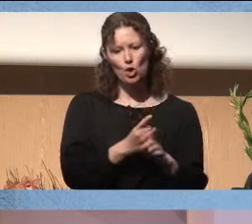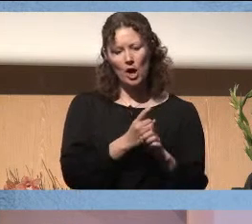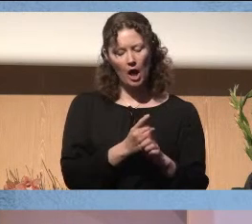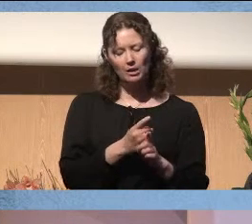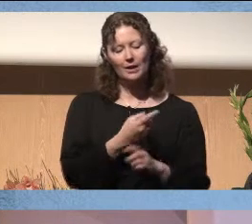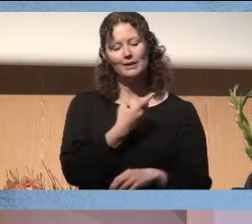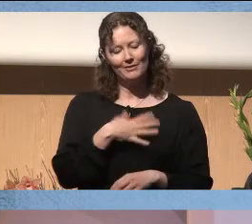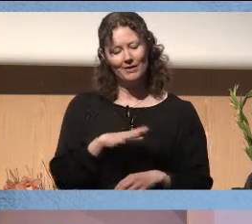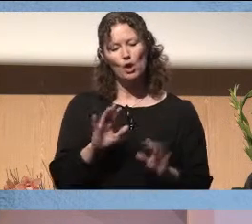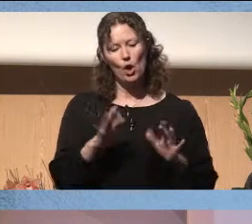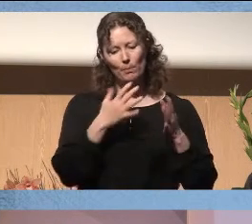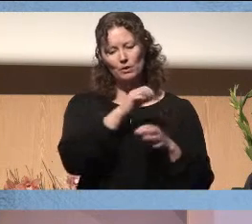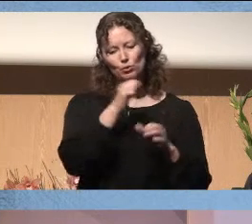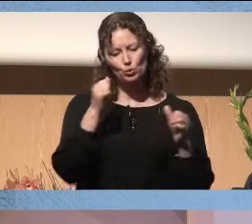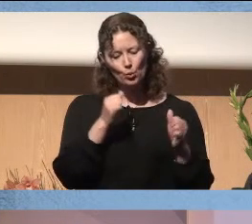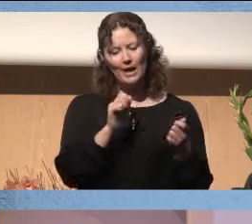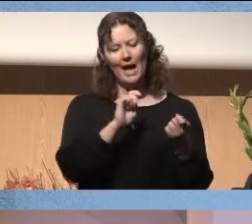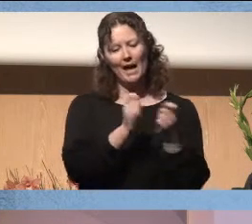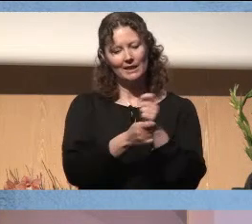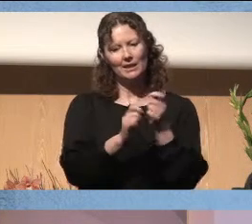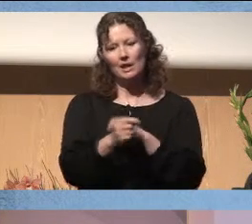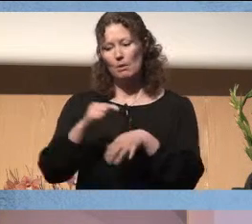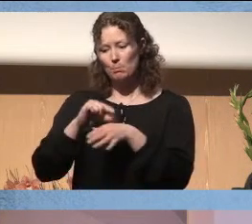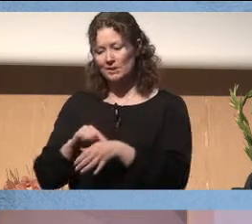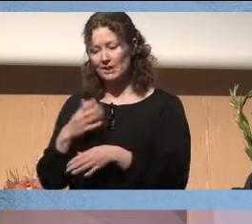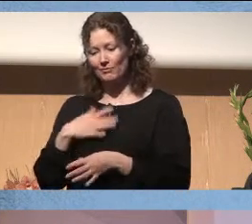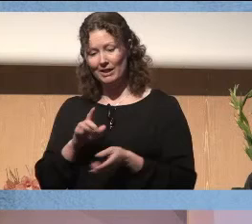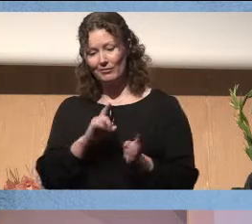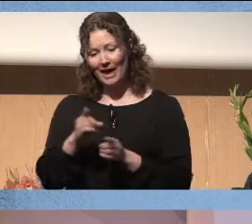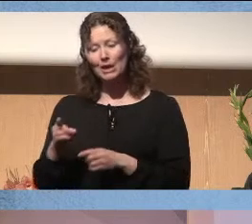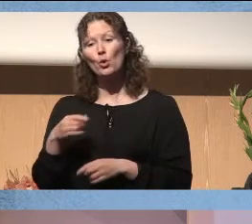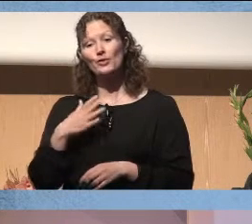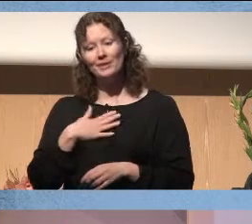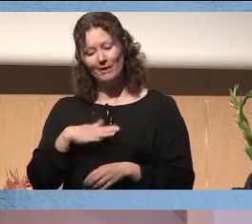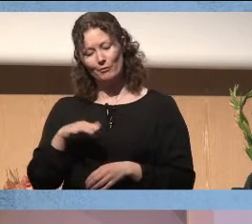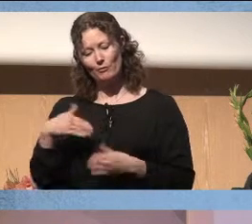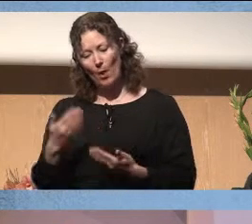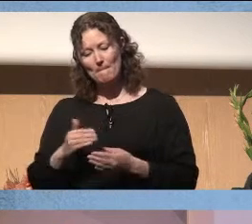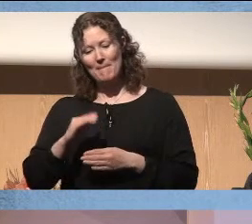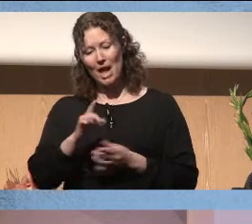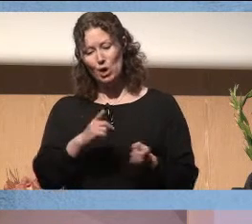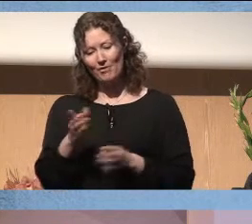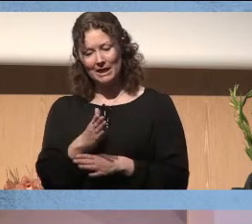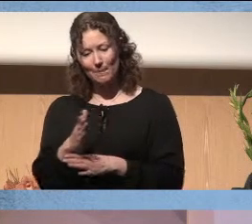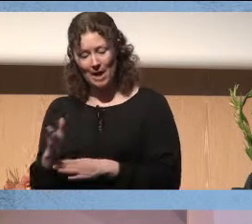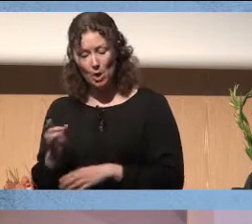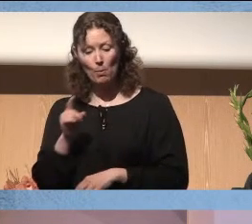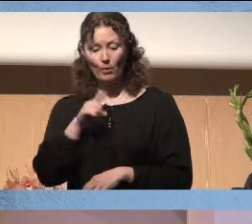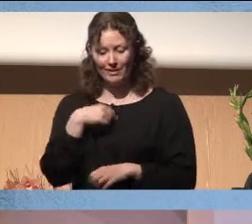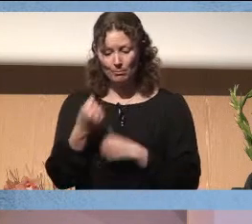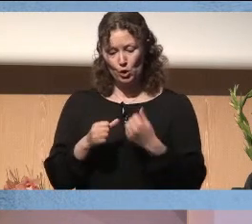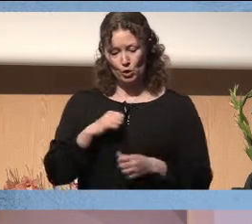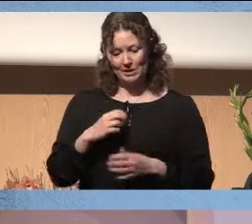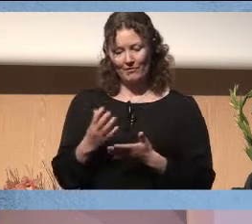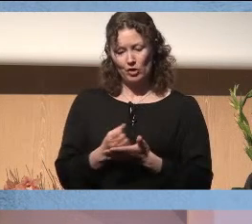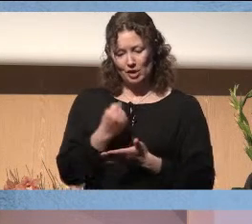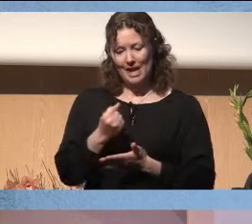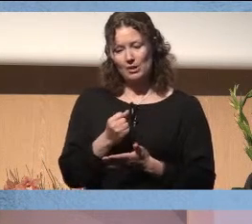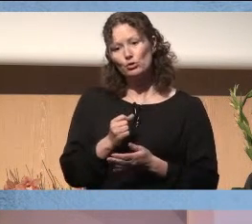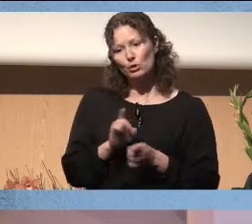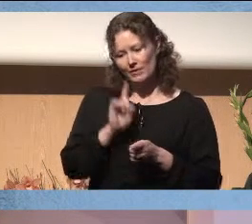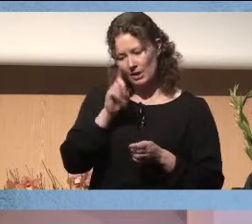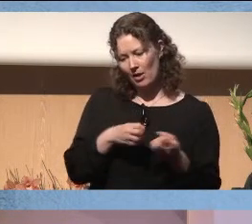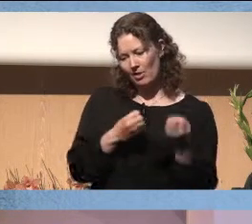store endringer. Pasienten kommer til å velge. Den kommer til å få mer å velge i. Og vi må gjøre oss fortjent til å levere til